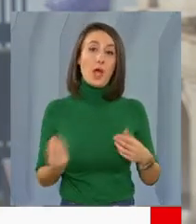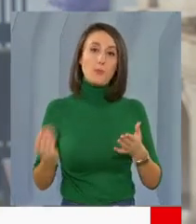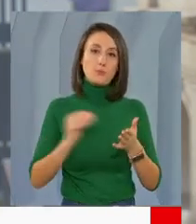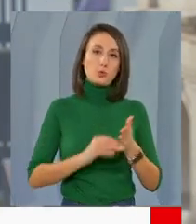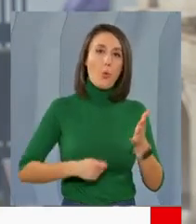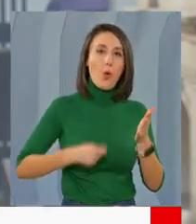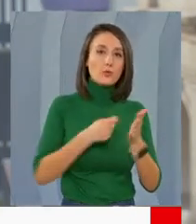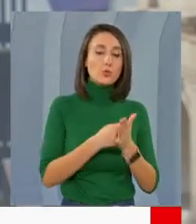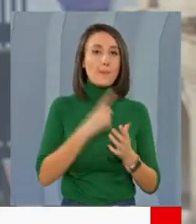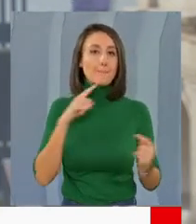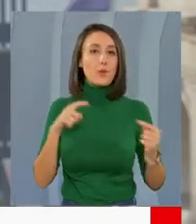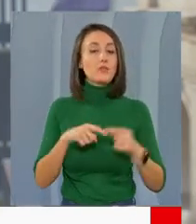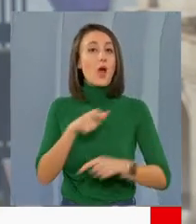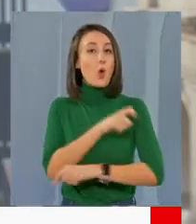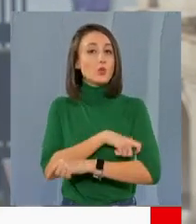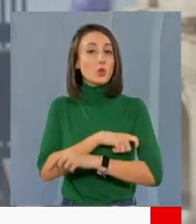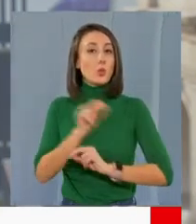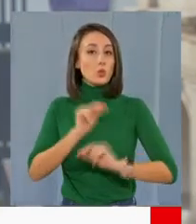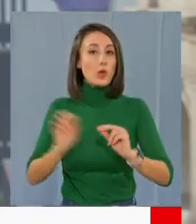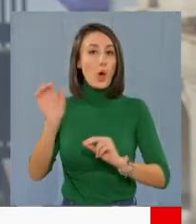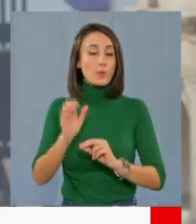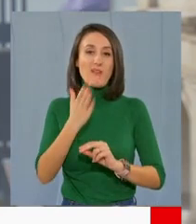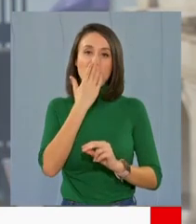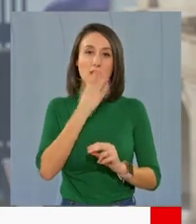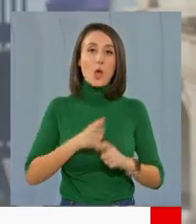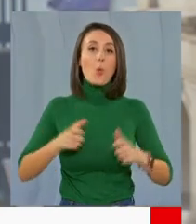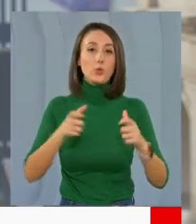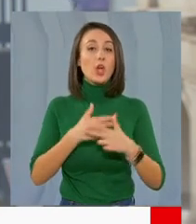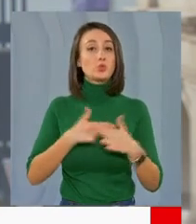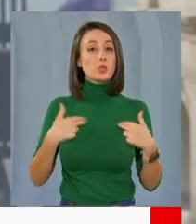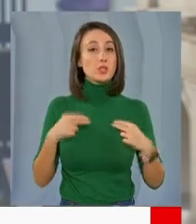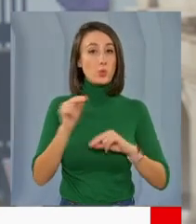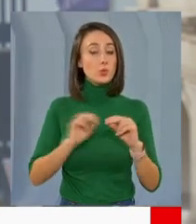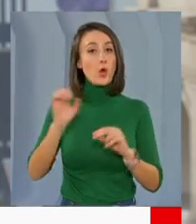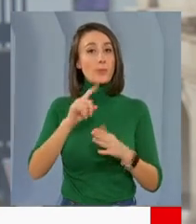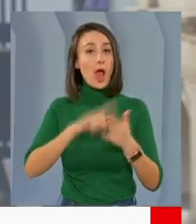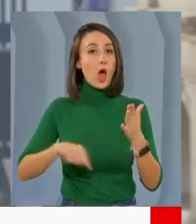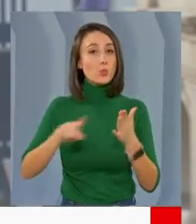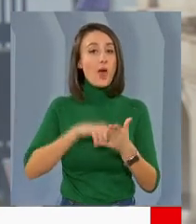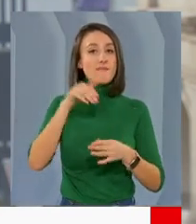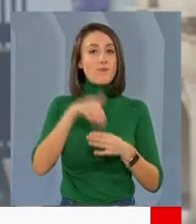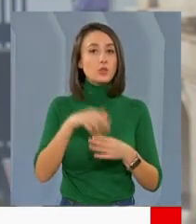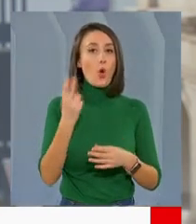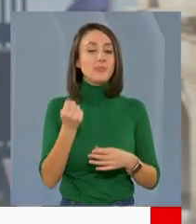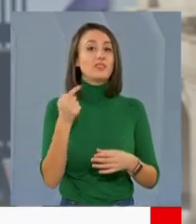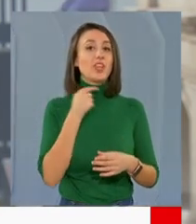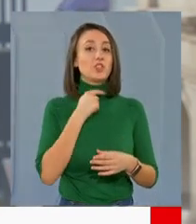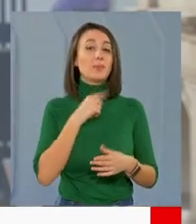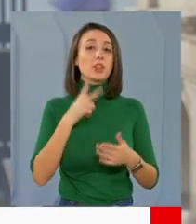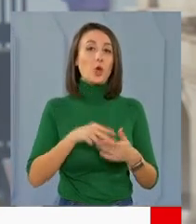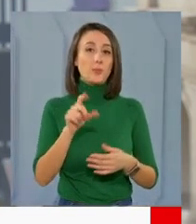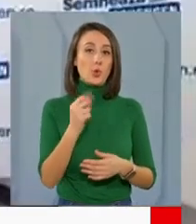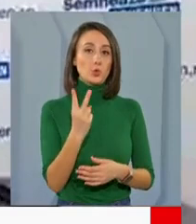acțiune împotriva Consiliului UE în fața Curții de Justiție a Uniunii Europene pentru a anula votul din 8